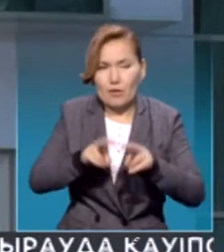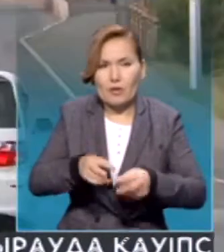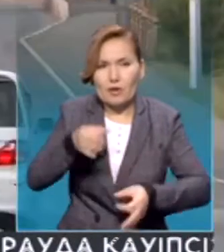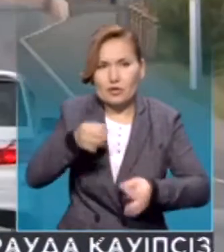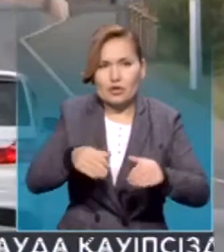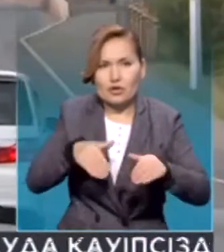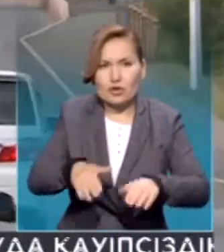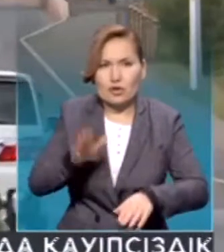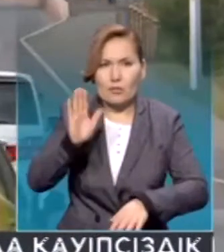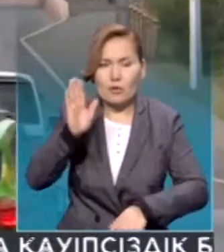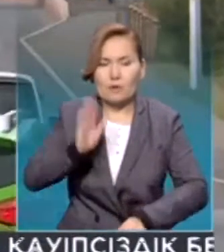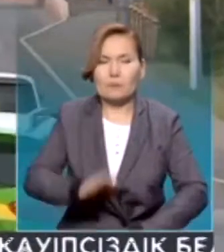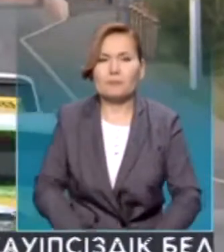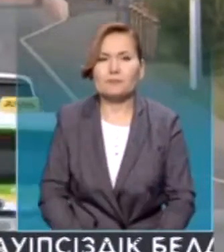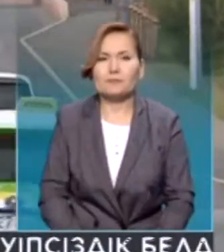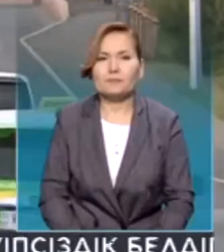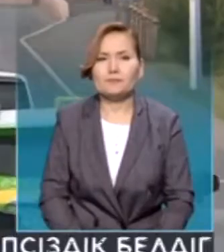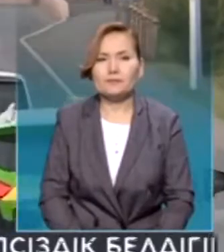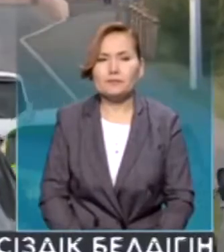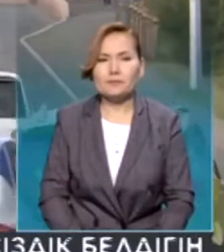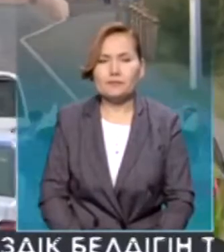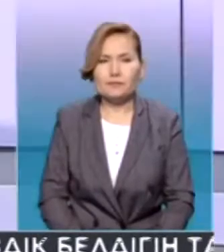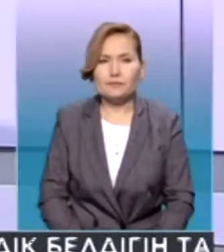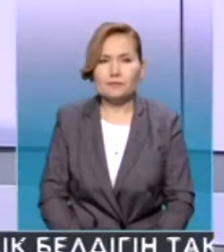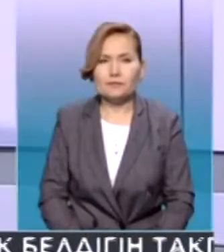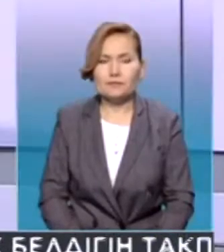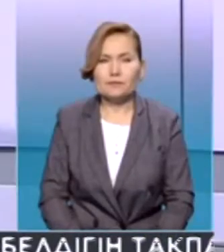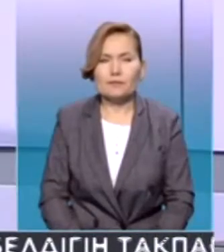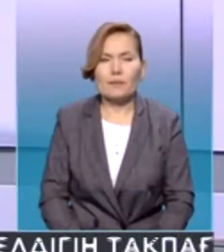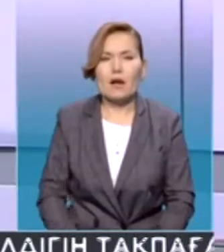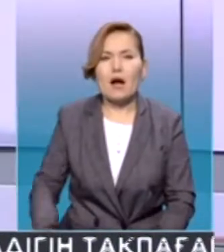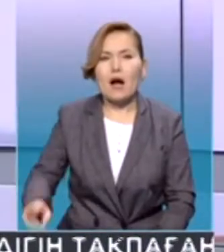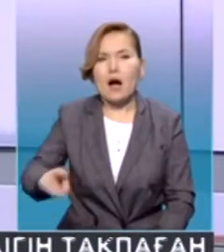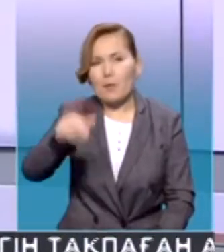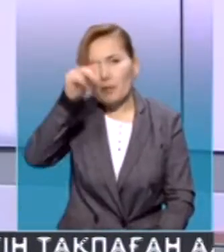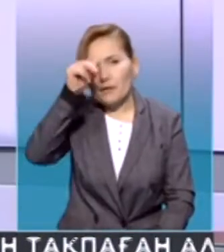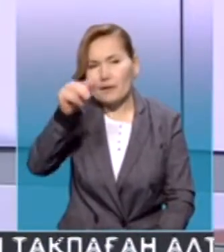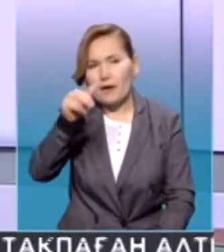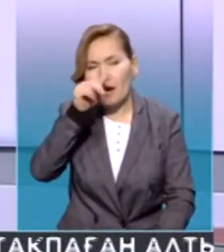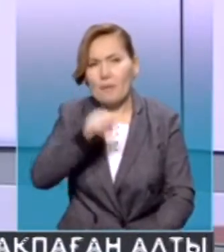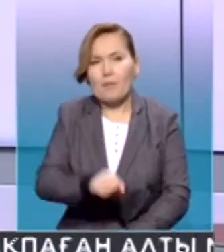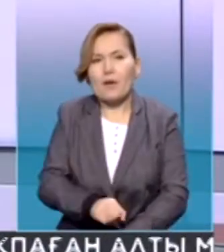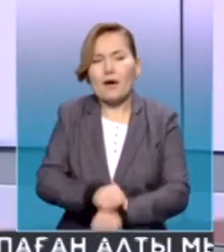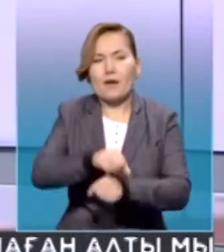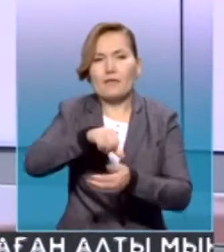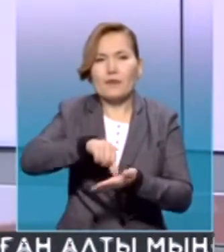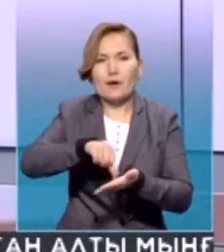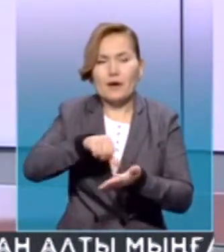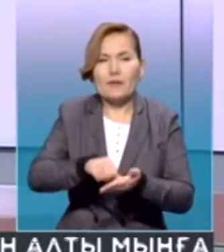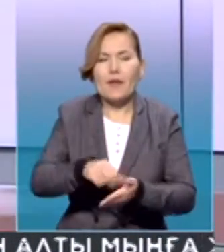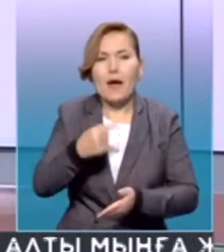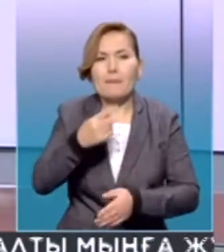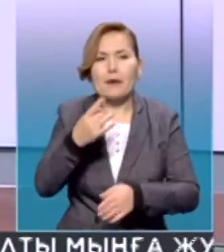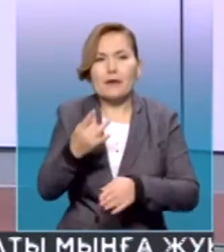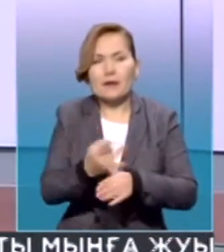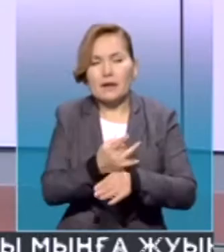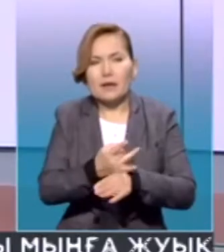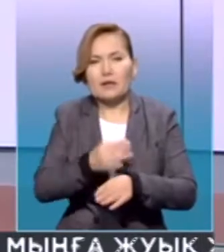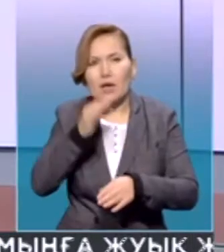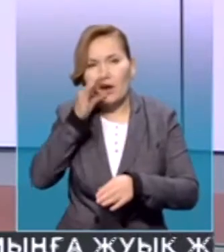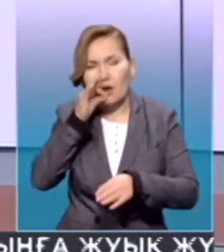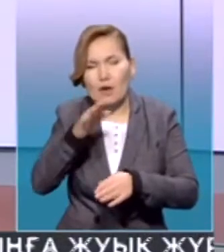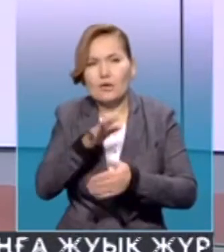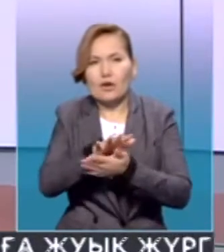қабылдайды. Шерхан Жамбулұлы, Ұлттық арна. Қаңтар оқиғасына қатысты бір реттік рақымшылық жариялау халық күткен